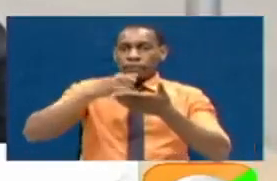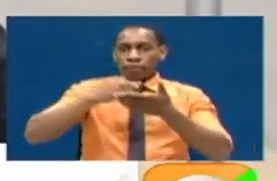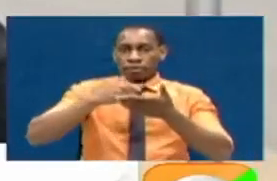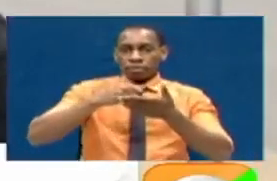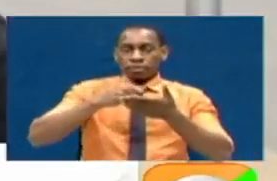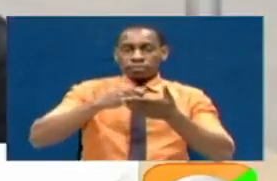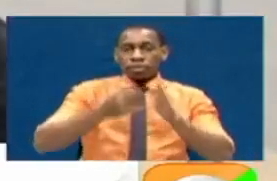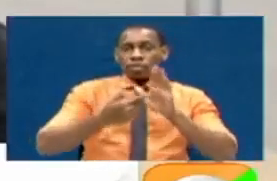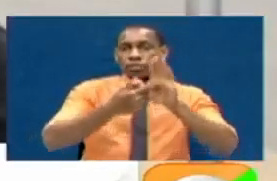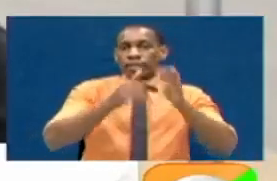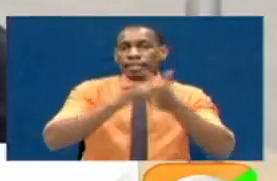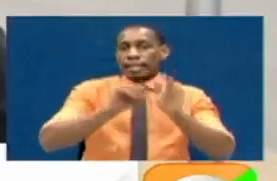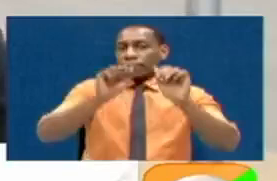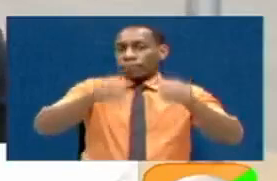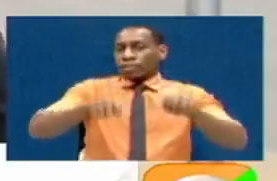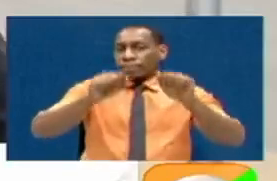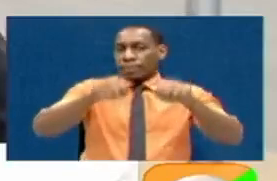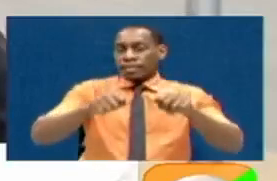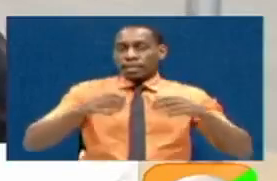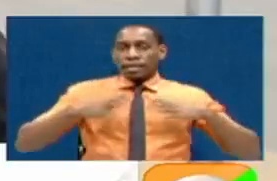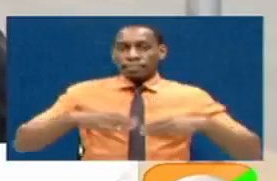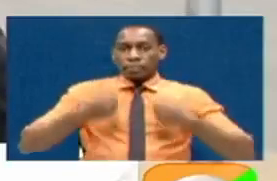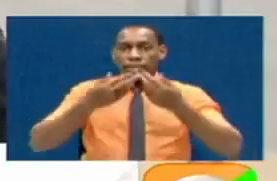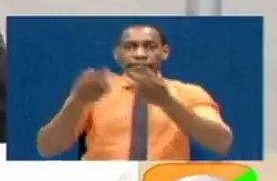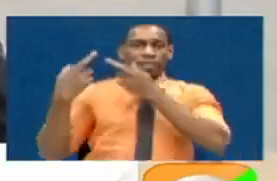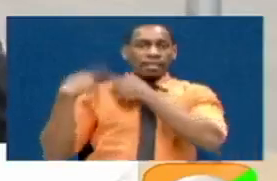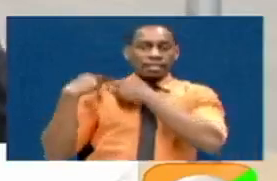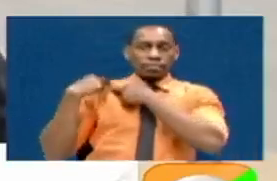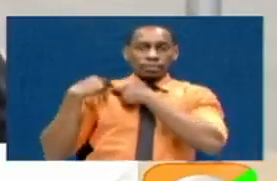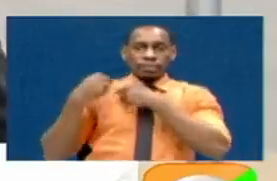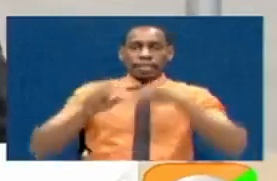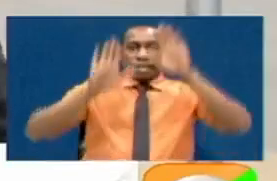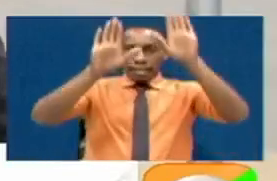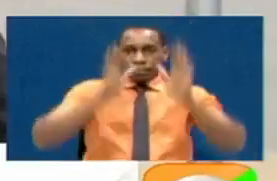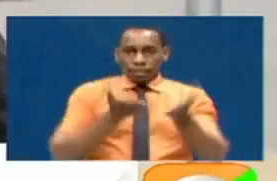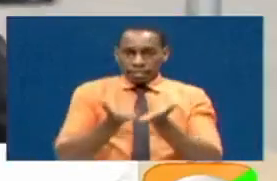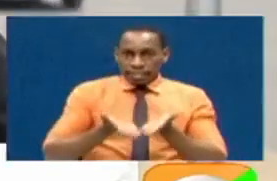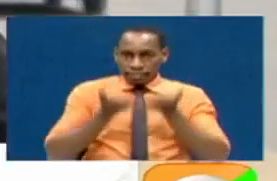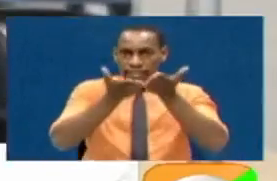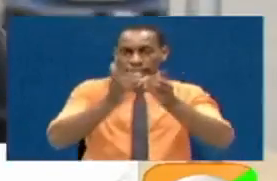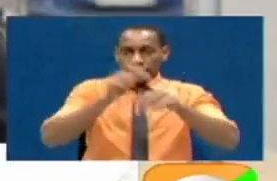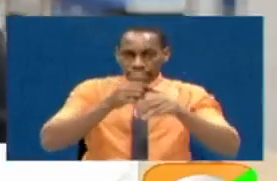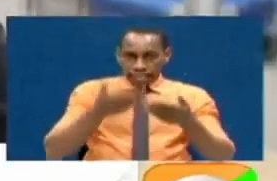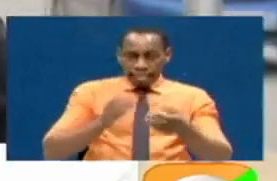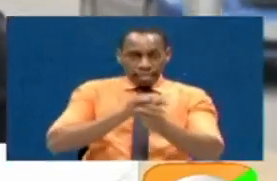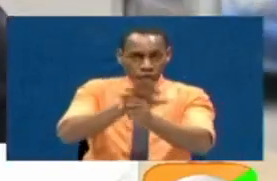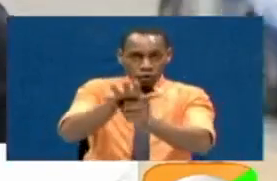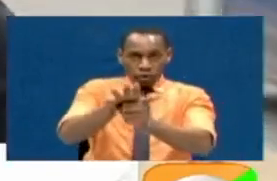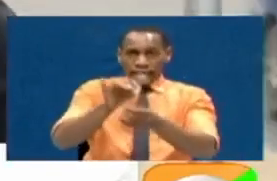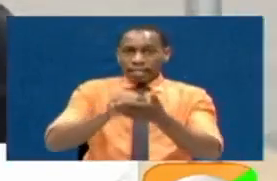kunaelekeza kurunzi kwa uwezekano wa waliotwikwa jukumu ya kutoa huduma muhimu wakati